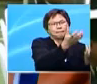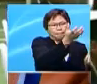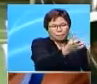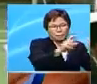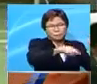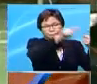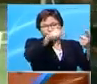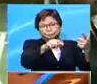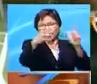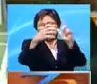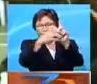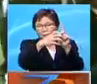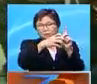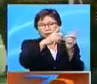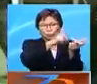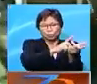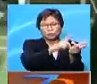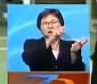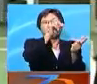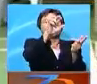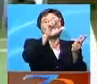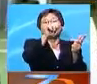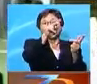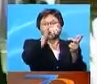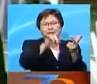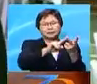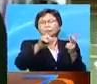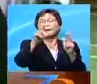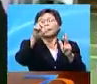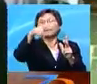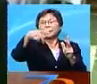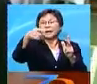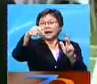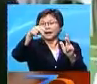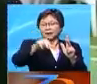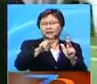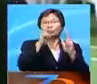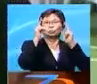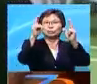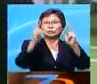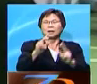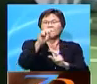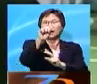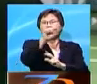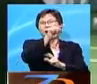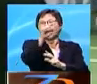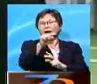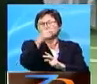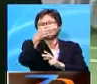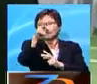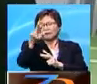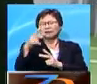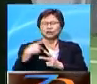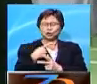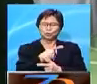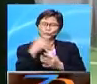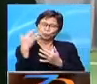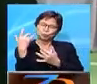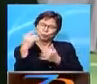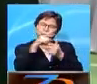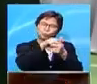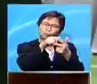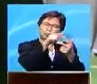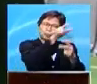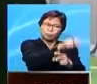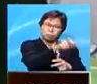nasional calon pas dr Abdul Rani Oman dan calon Parti amanah Ustaz Azhar Abdul syukur dan kita akan nantikan dari semasa